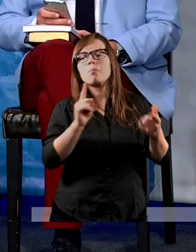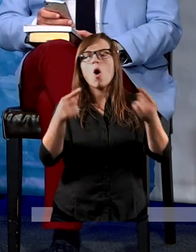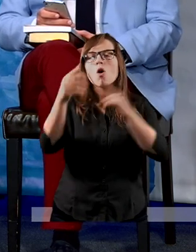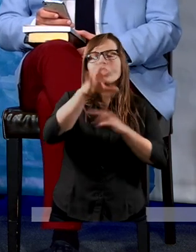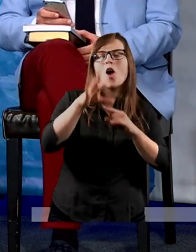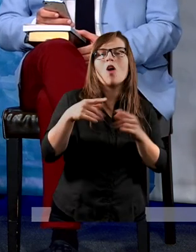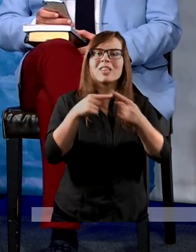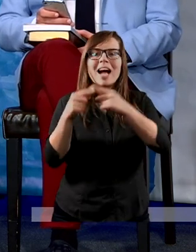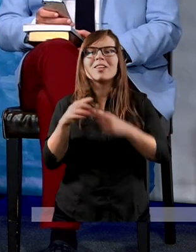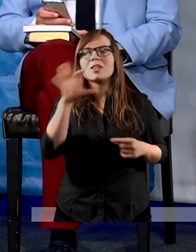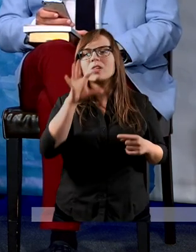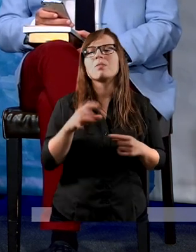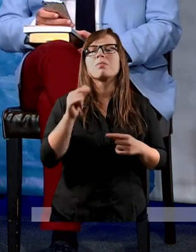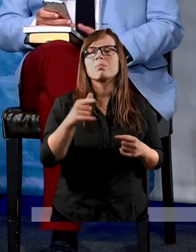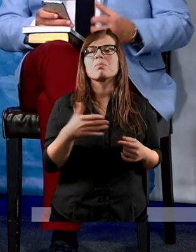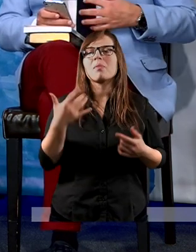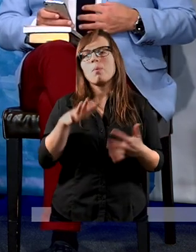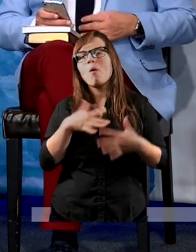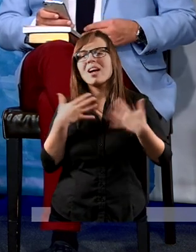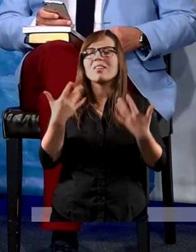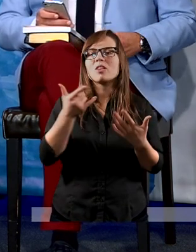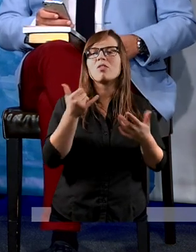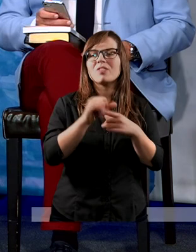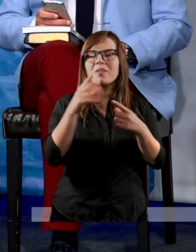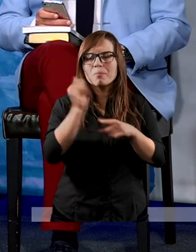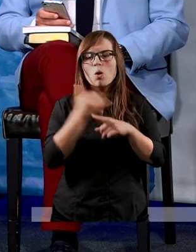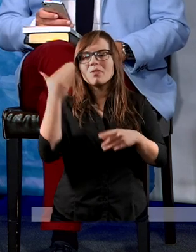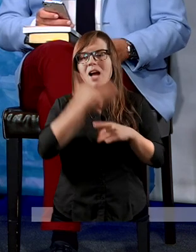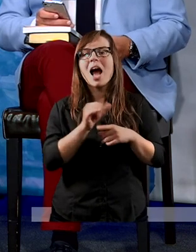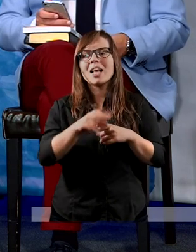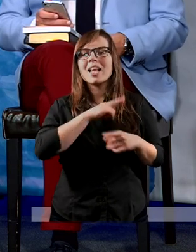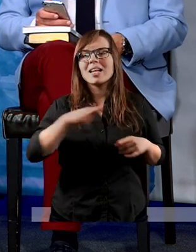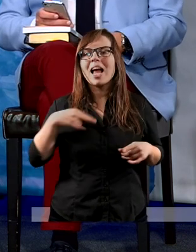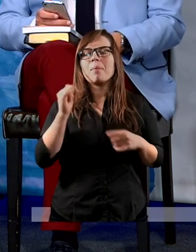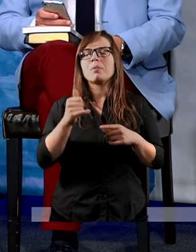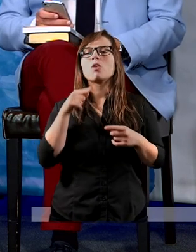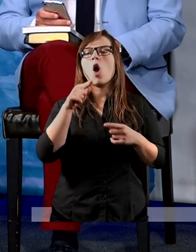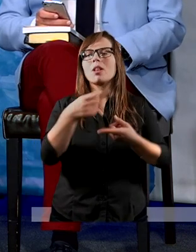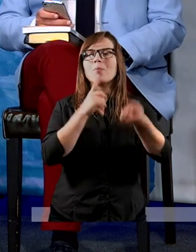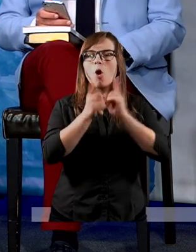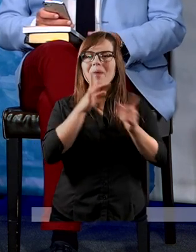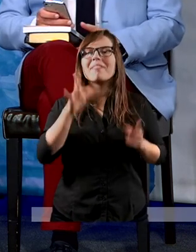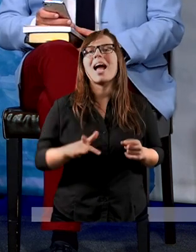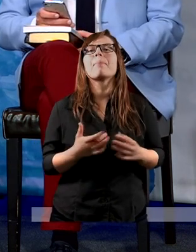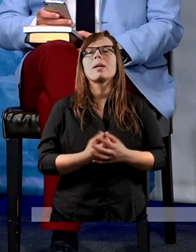swoim nie poszybowała w piątkowy wieczór, a jest z nami i o tym